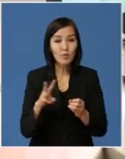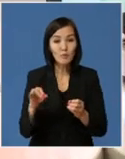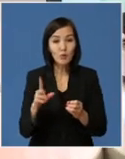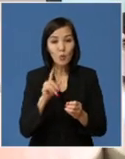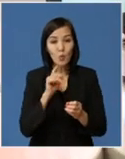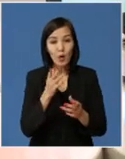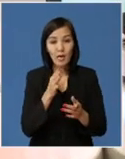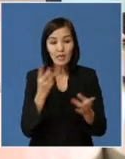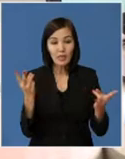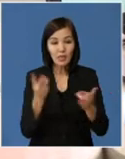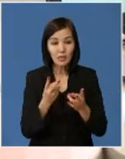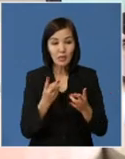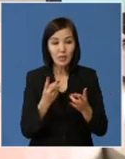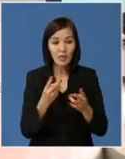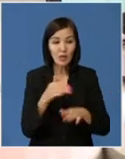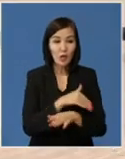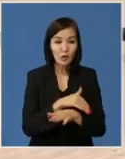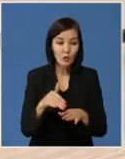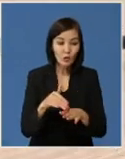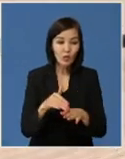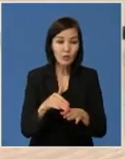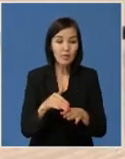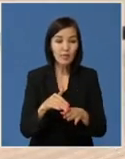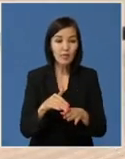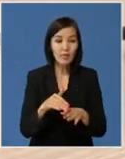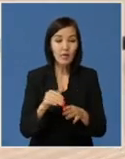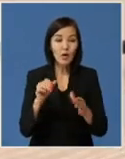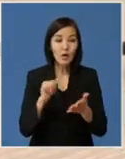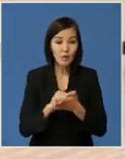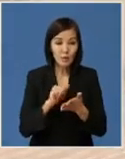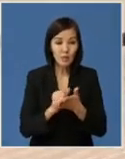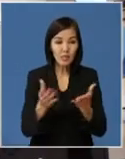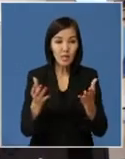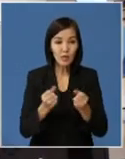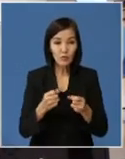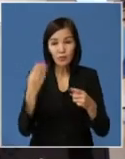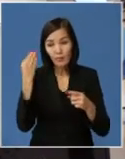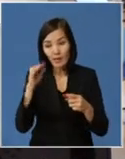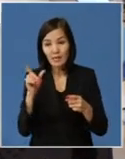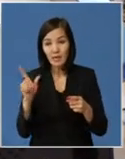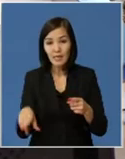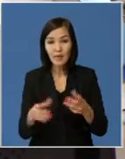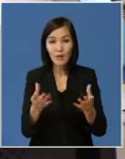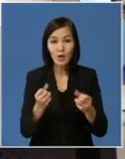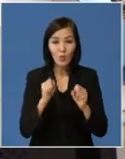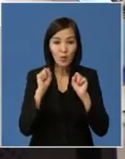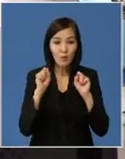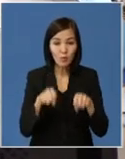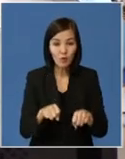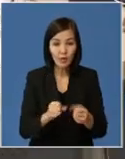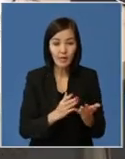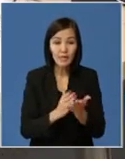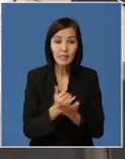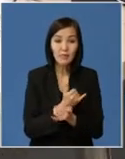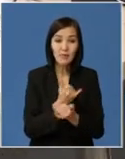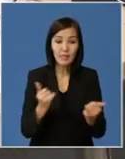аспайды. Сонымен қатар тұрғылықты мекенжай анықтамасын біреу үшін біреу ала алатынын да айта кетейік. Яғни анықтамасы қызмет сервисі